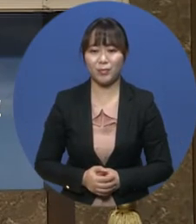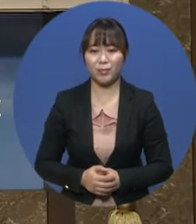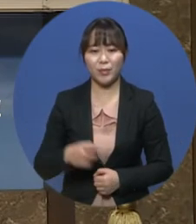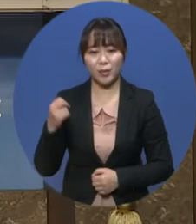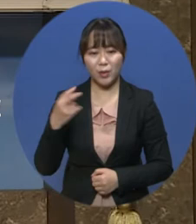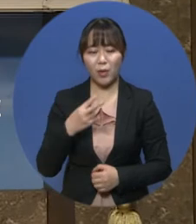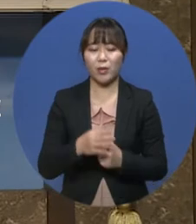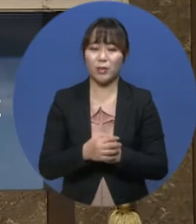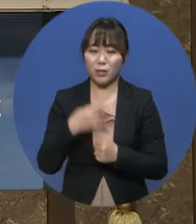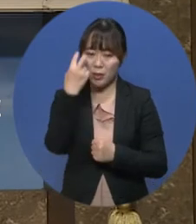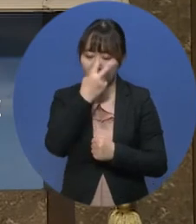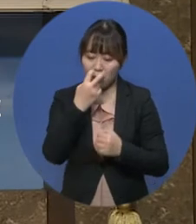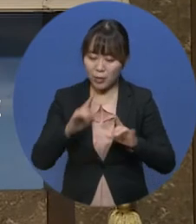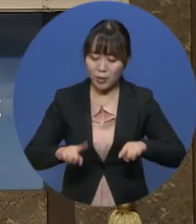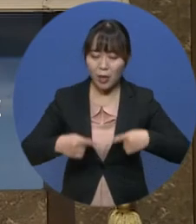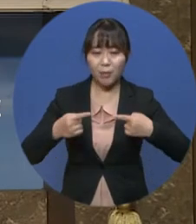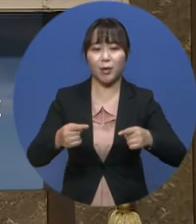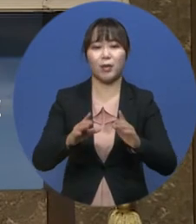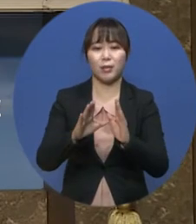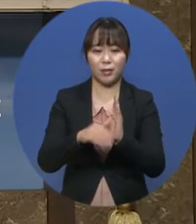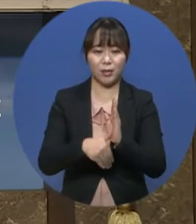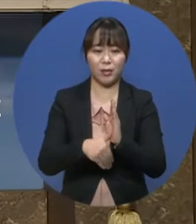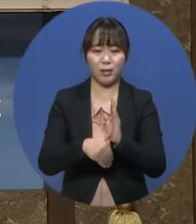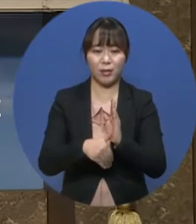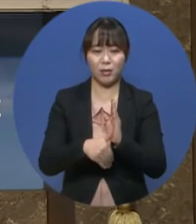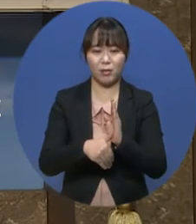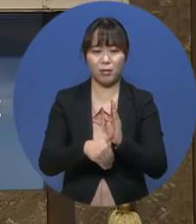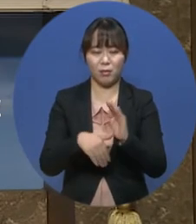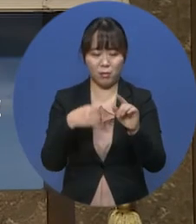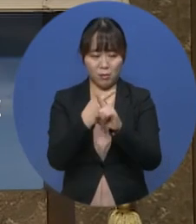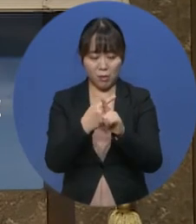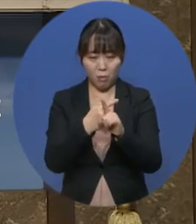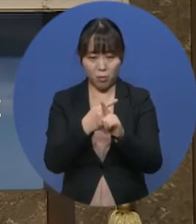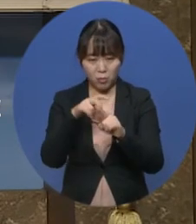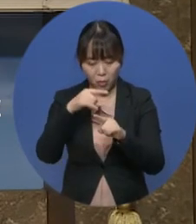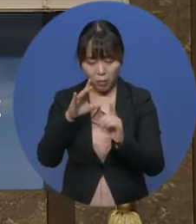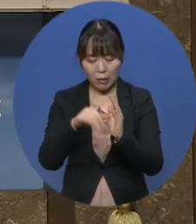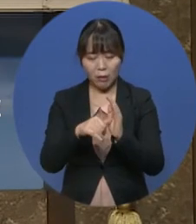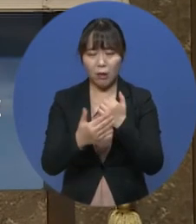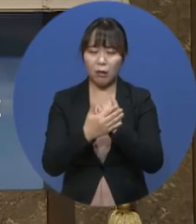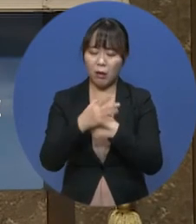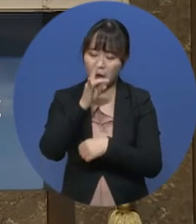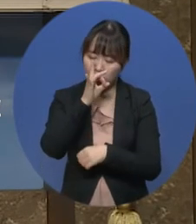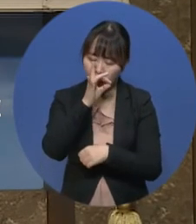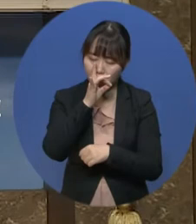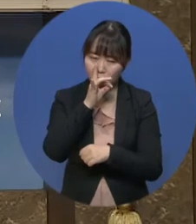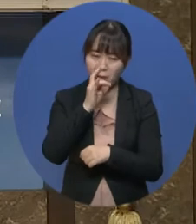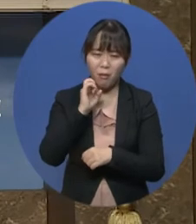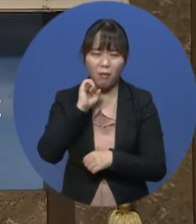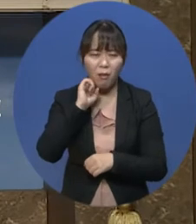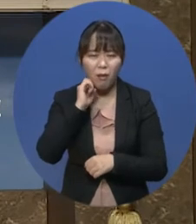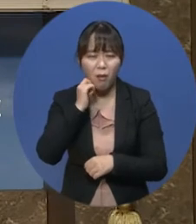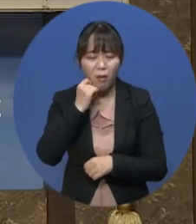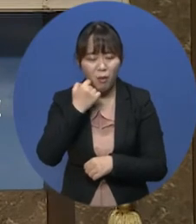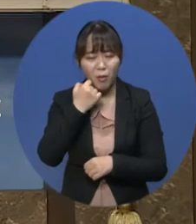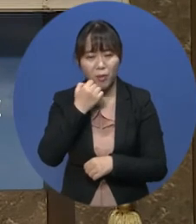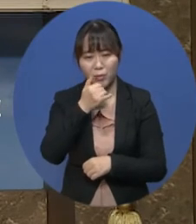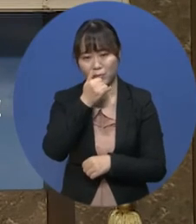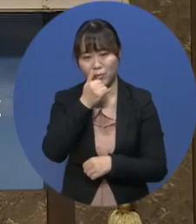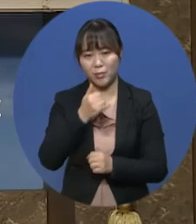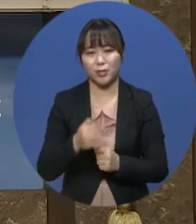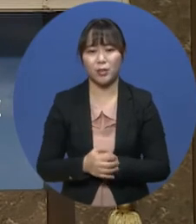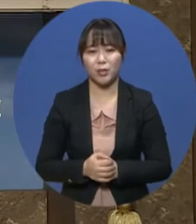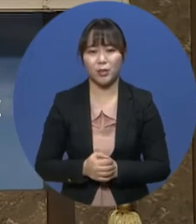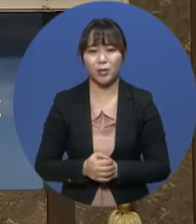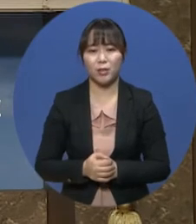진료에 이게 참여를 할 때에 아주 토 저희 그 협조가 안 돼서 어려움을 겪는 경우가 있어요